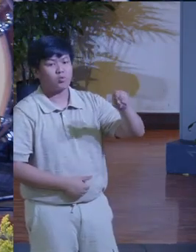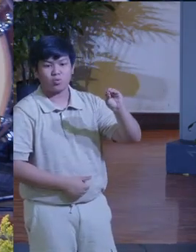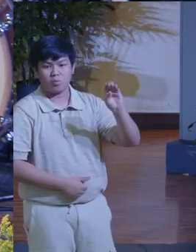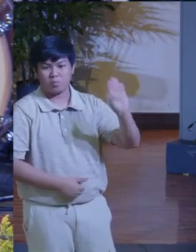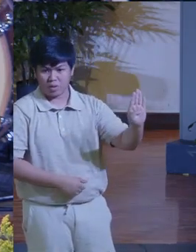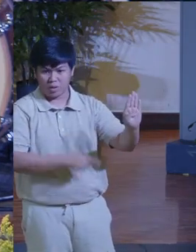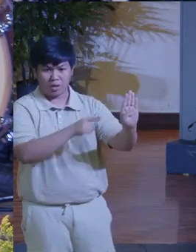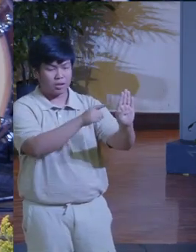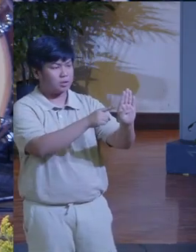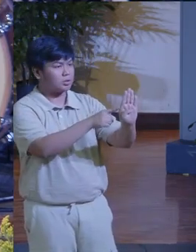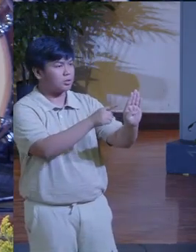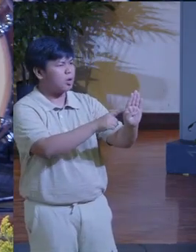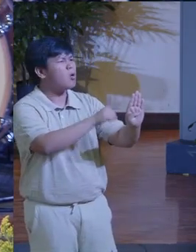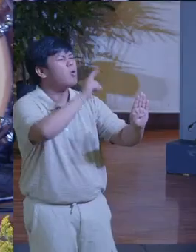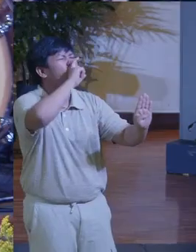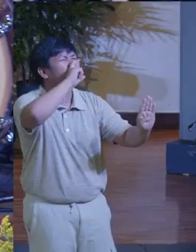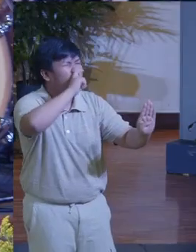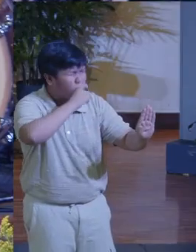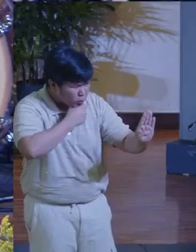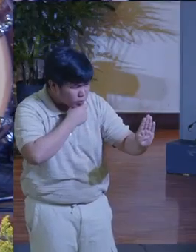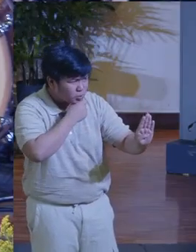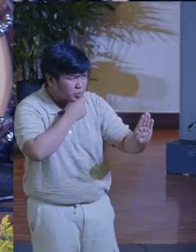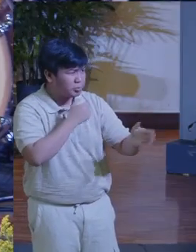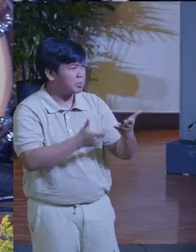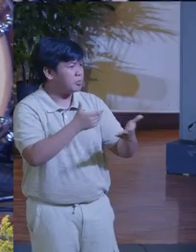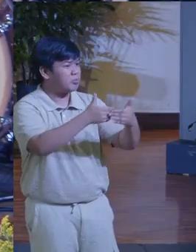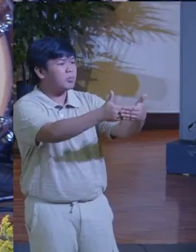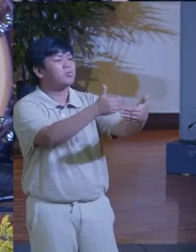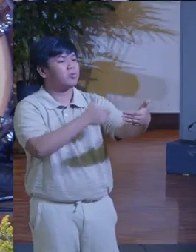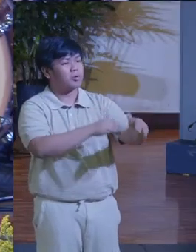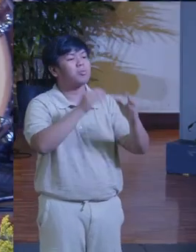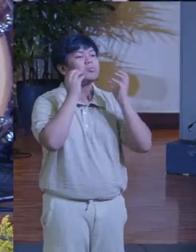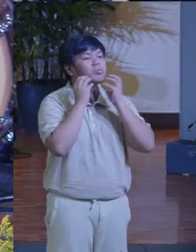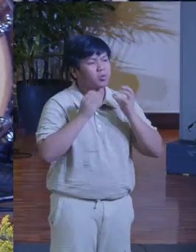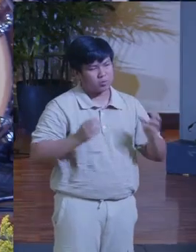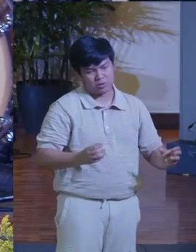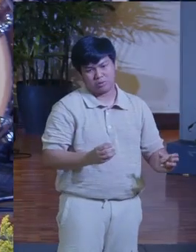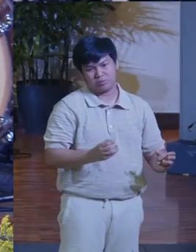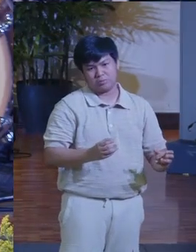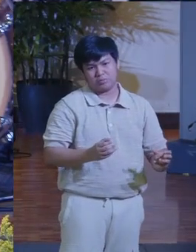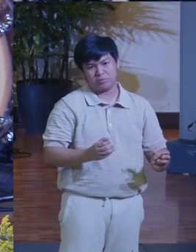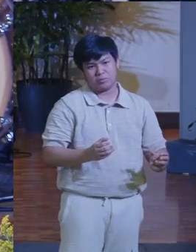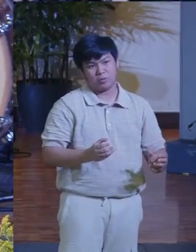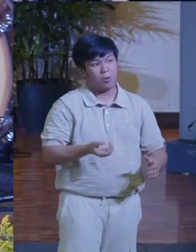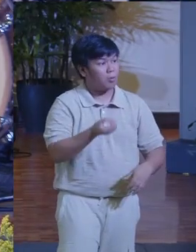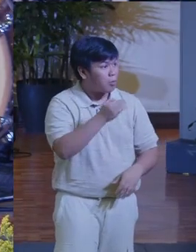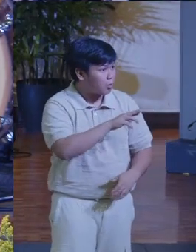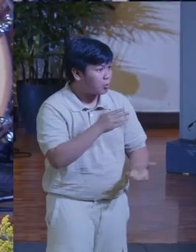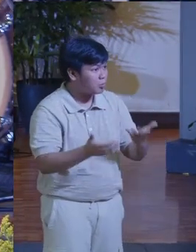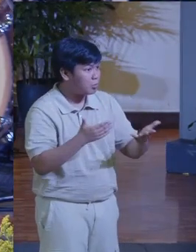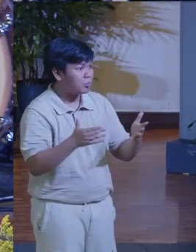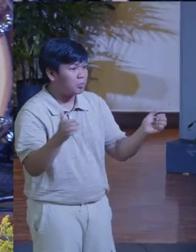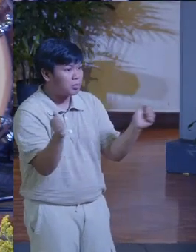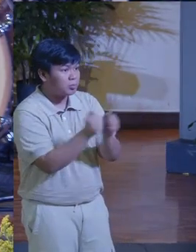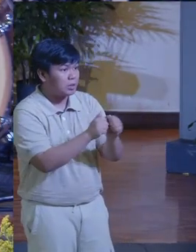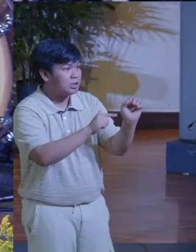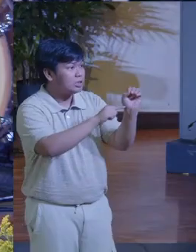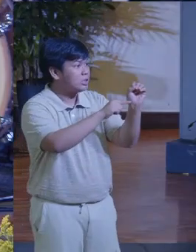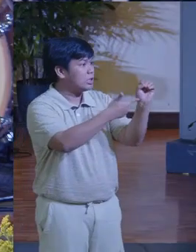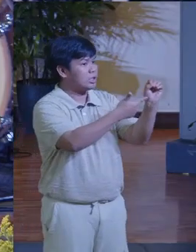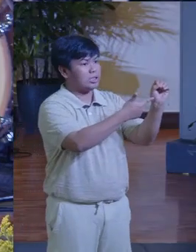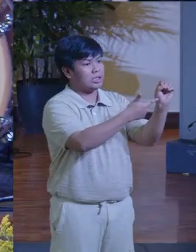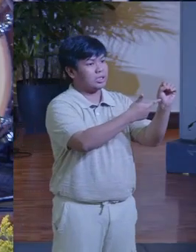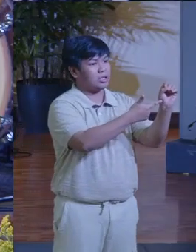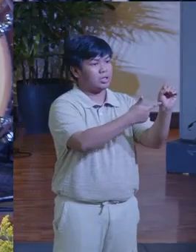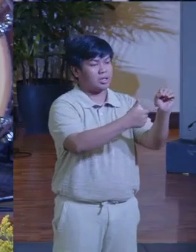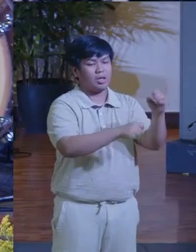mga unang sinulat na aklat ng Old Testament na halos kasabay ng Genesis. So